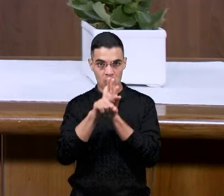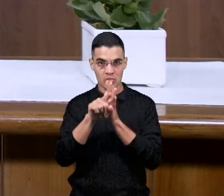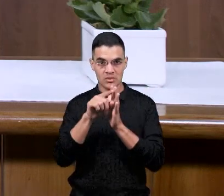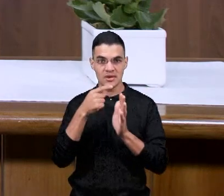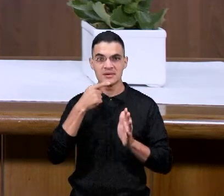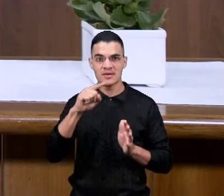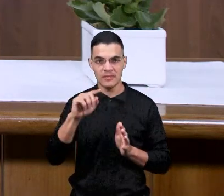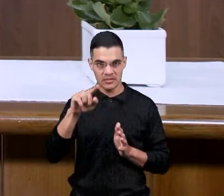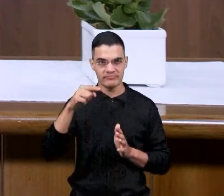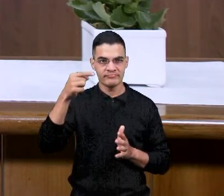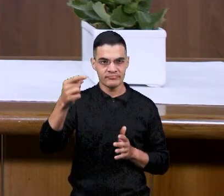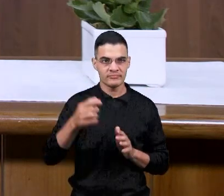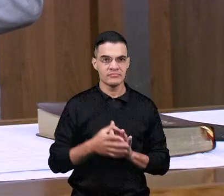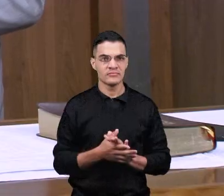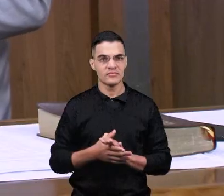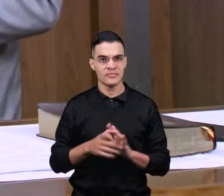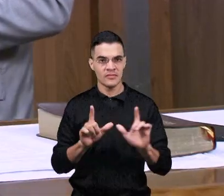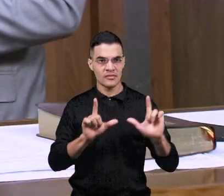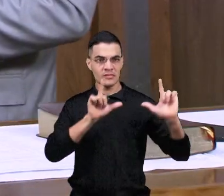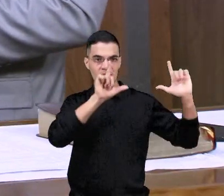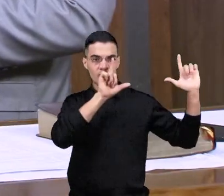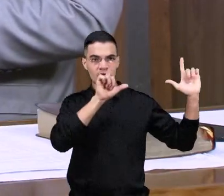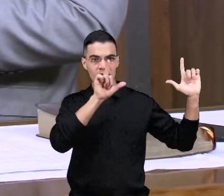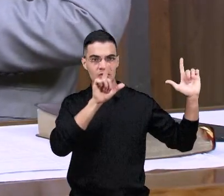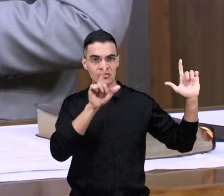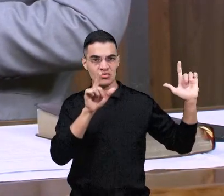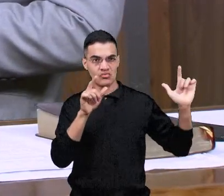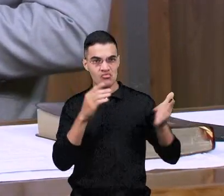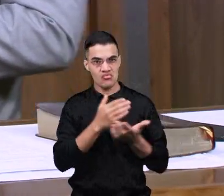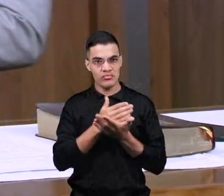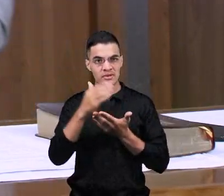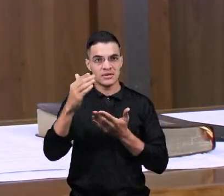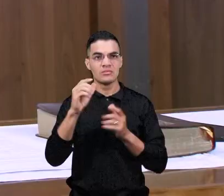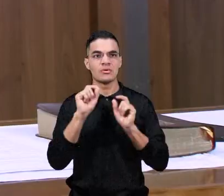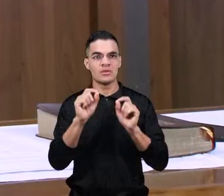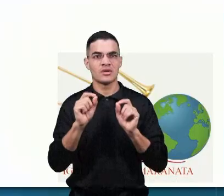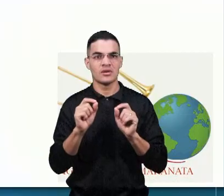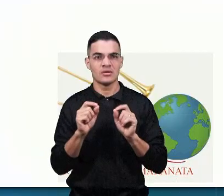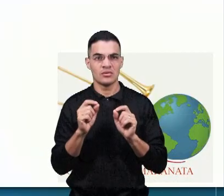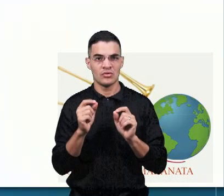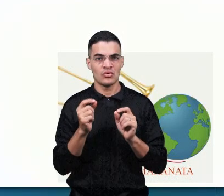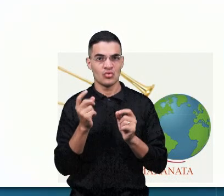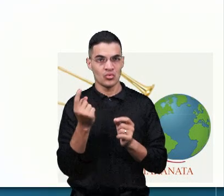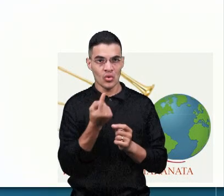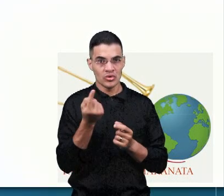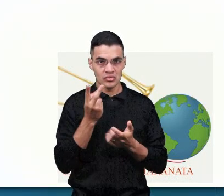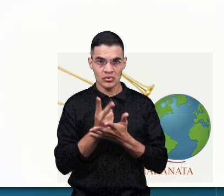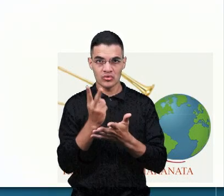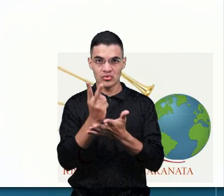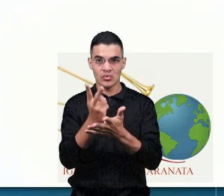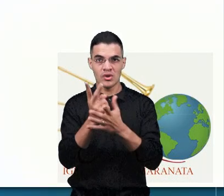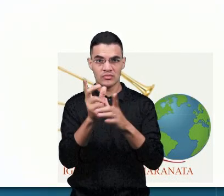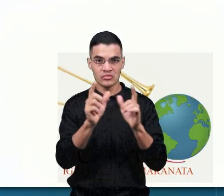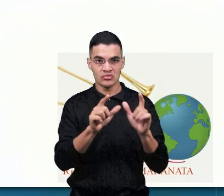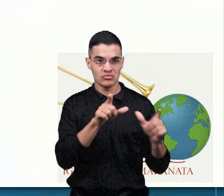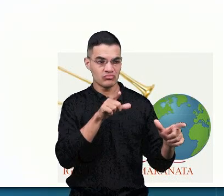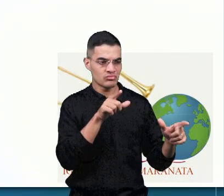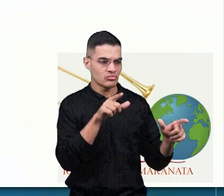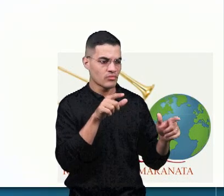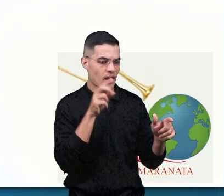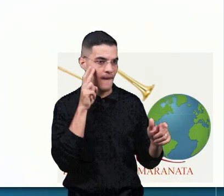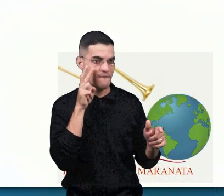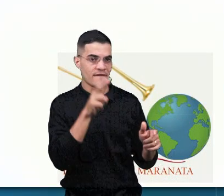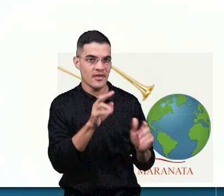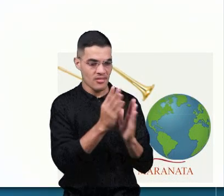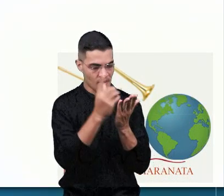semaine prochaine. L'affirmation initiale, c'est que nous sommes en train de traiter, nous continuons à souligner les diverses